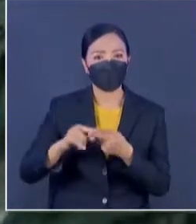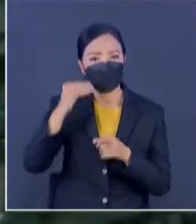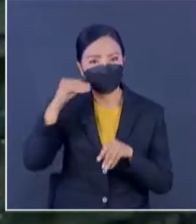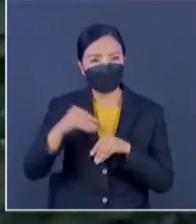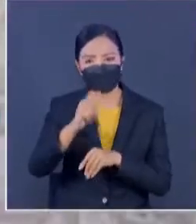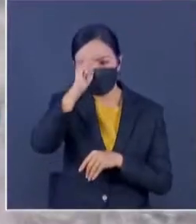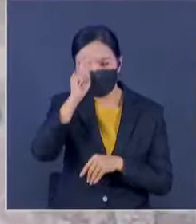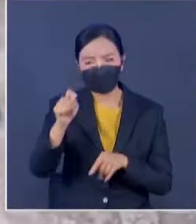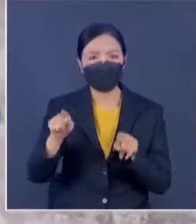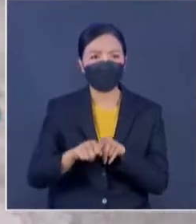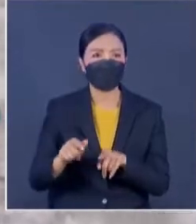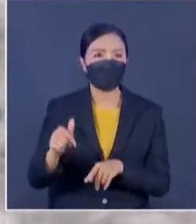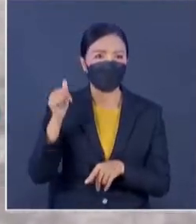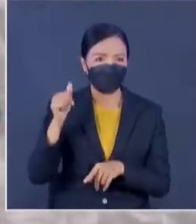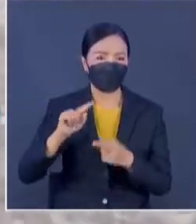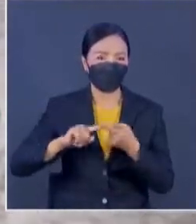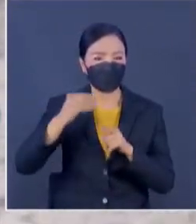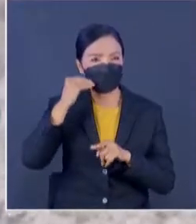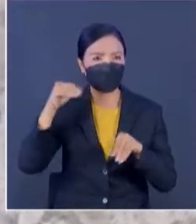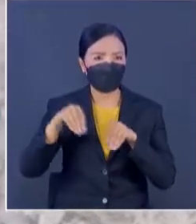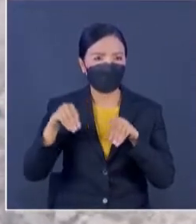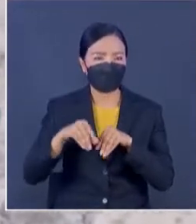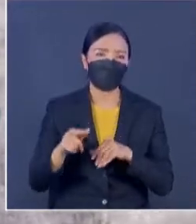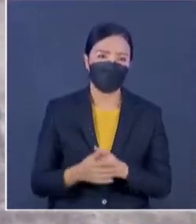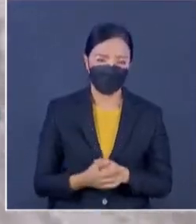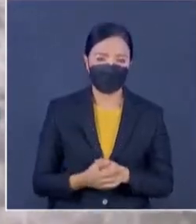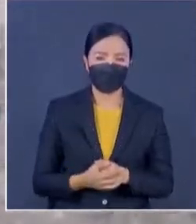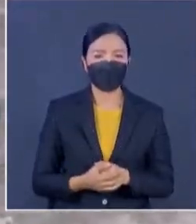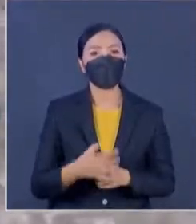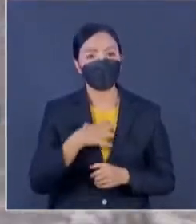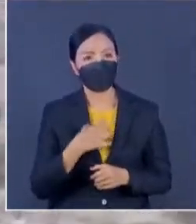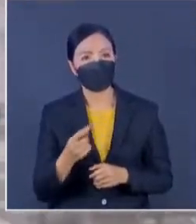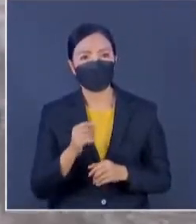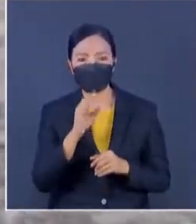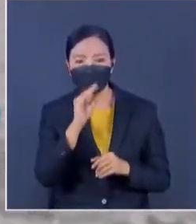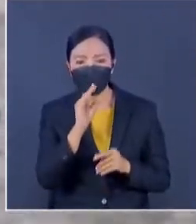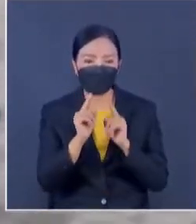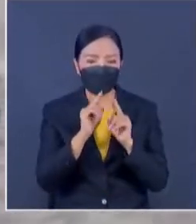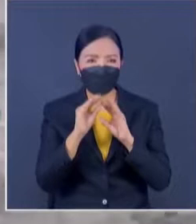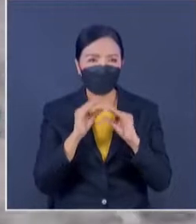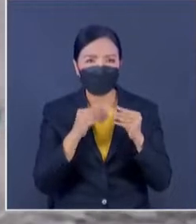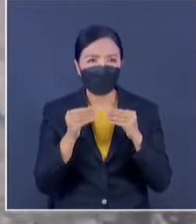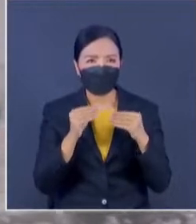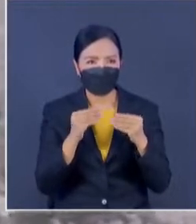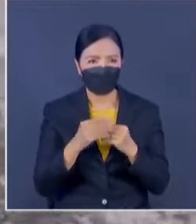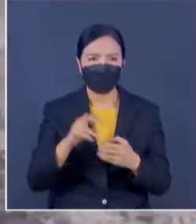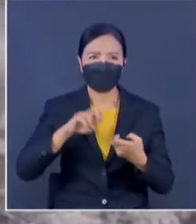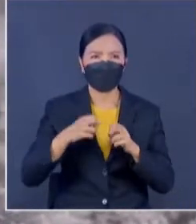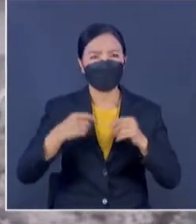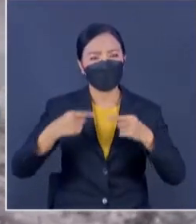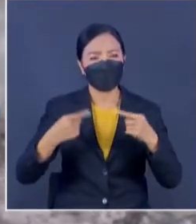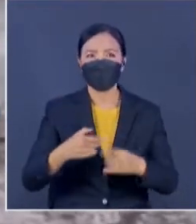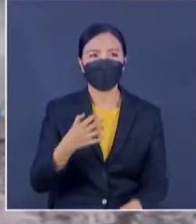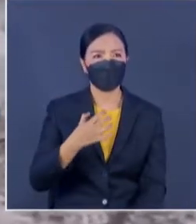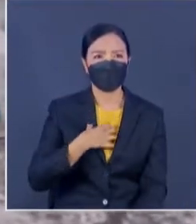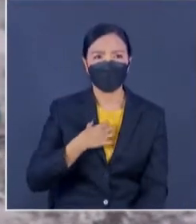ายนี้เนี่ยเหมือนเดิมเพราะว่าก็เป็นเพื่อนบ้านกันบ้านใกล้เรือนเคียงกันก็อยากให้ถ้อยทีถ้อยอาศัยกันไม่อยากให้ต้องมีปัญหาทะเลาะเบาะแว้